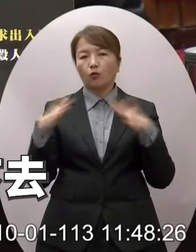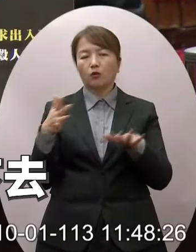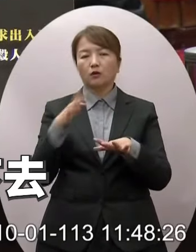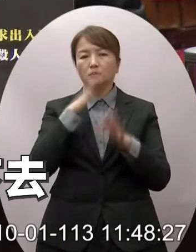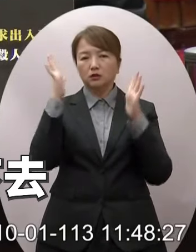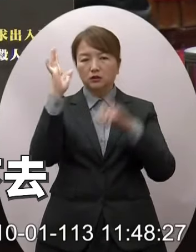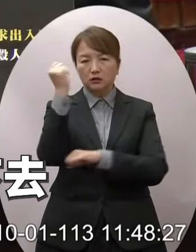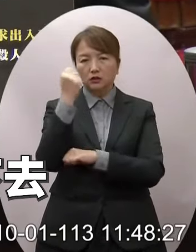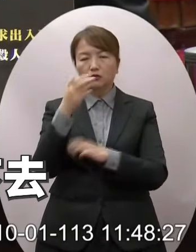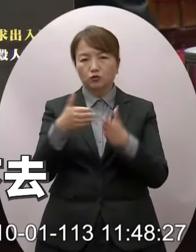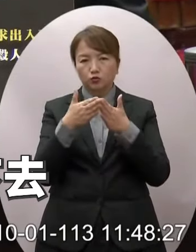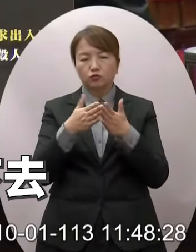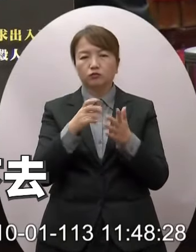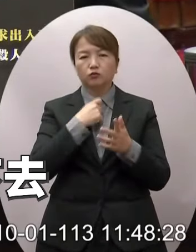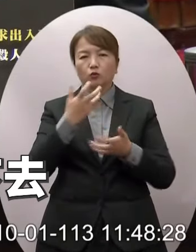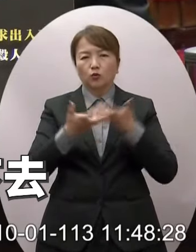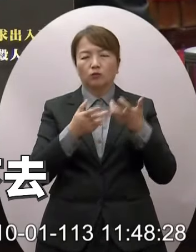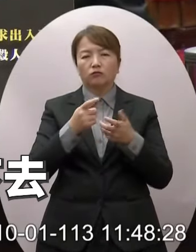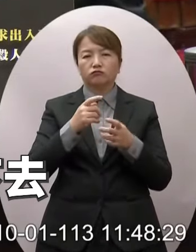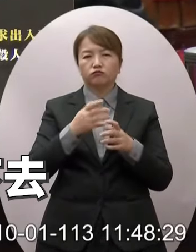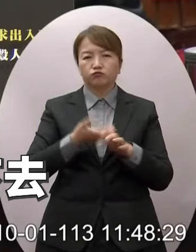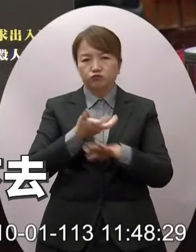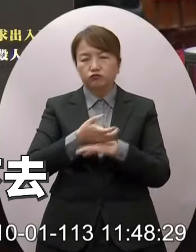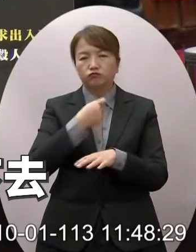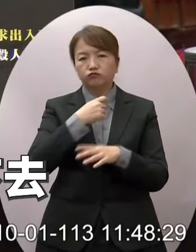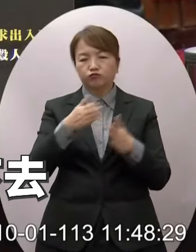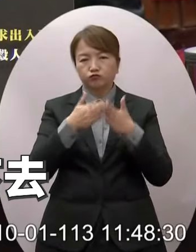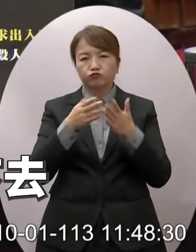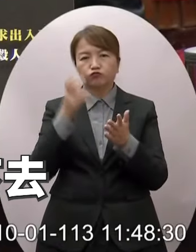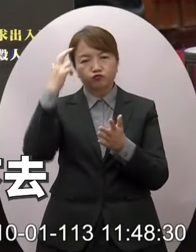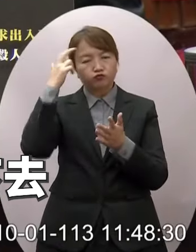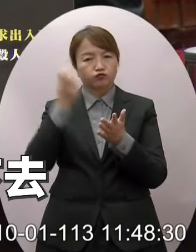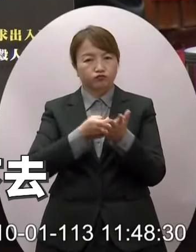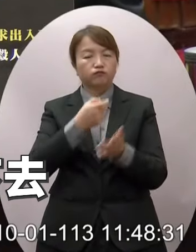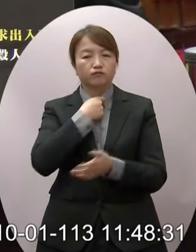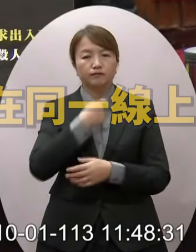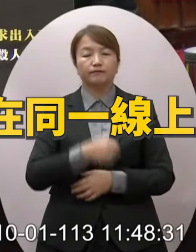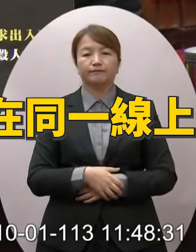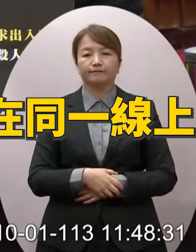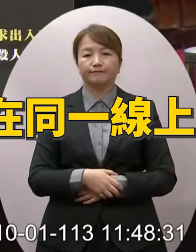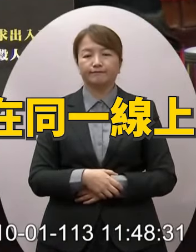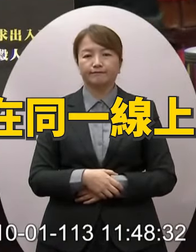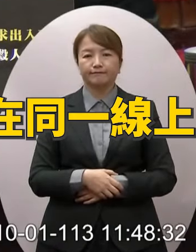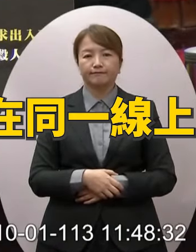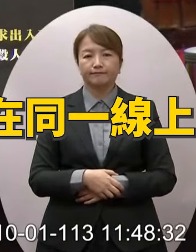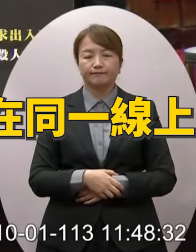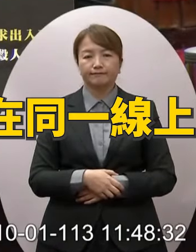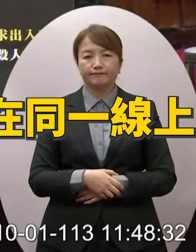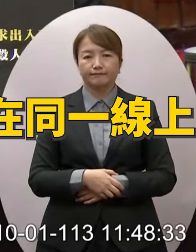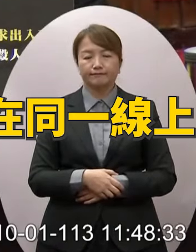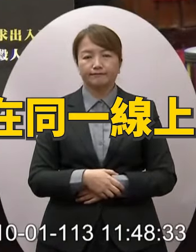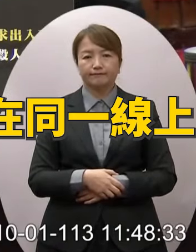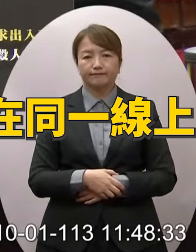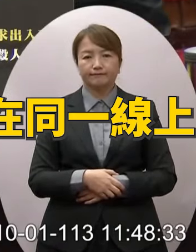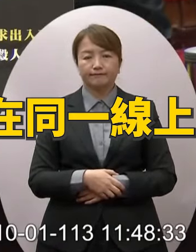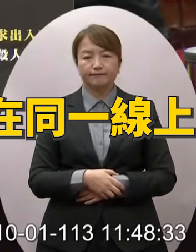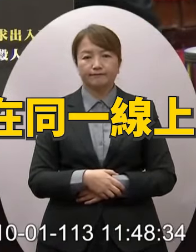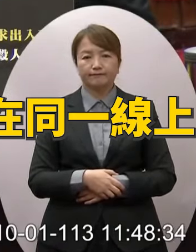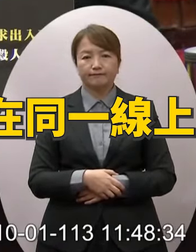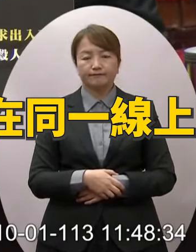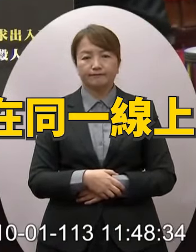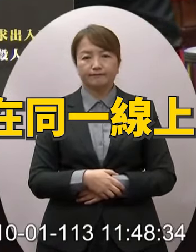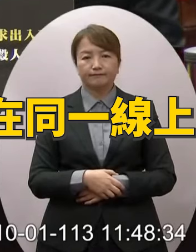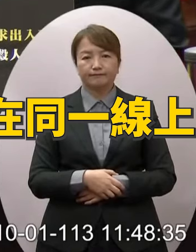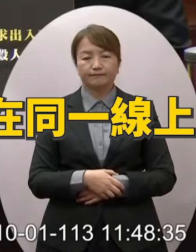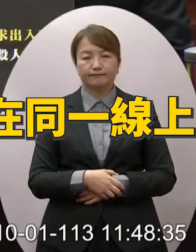对于正义真的是无可救药的热情啊！我们一定要这样坚持下去，好不好？ 好，谢谢委员。 我们体会委员的心情啊，这个